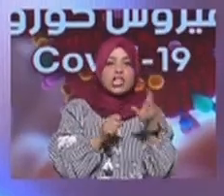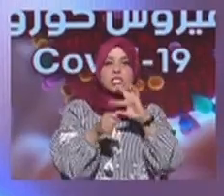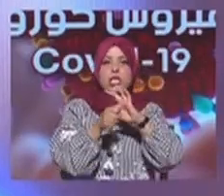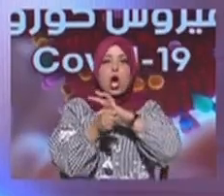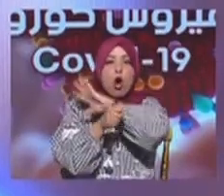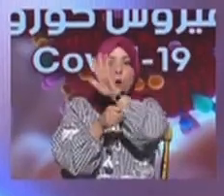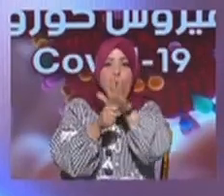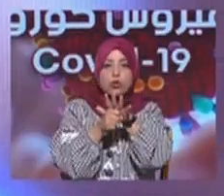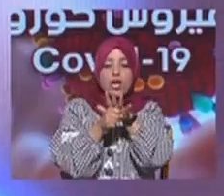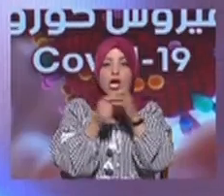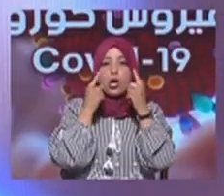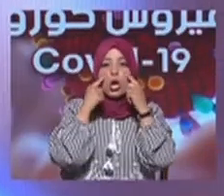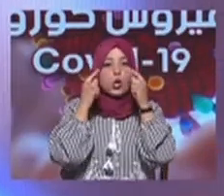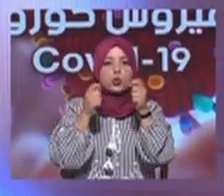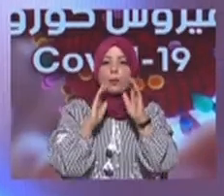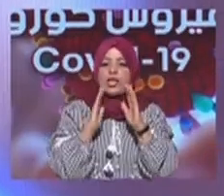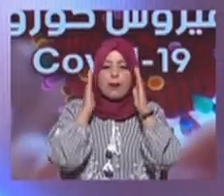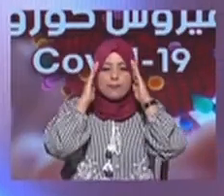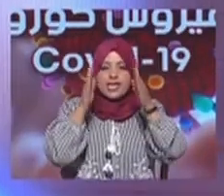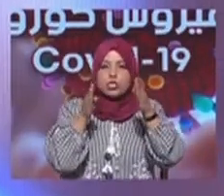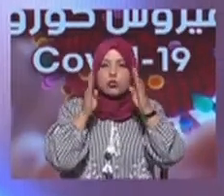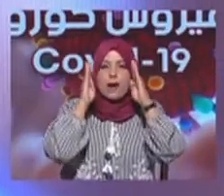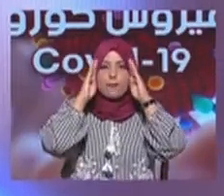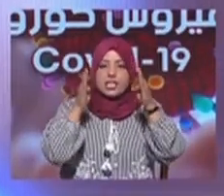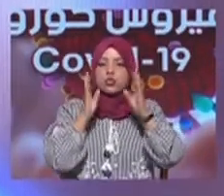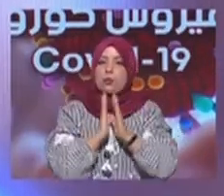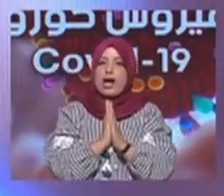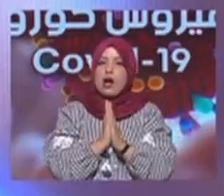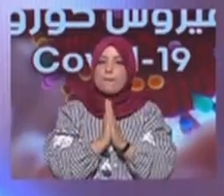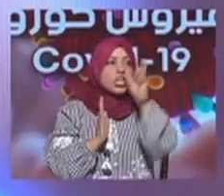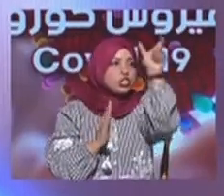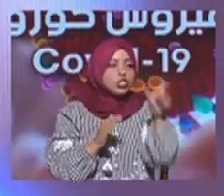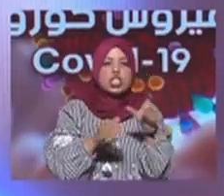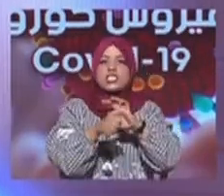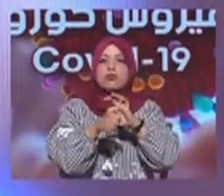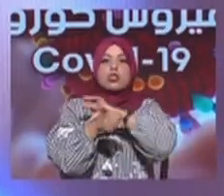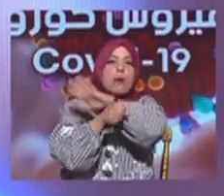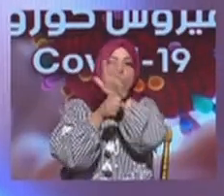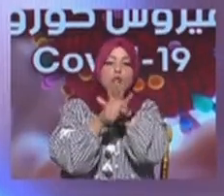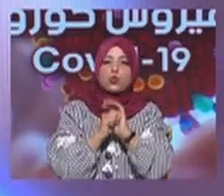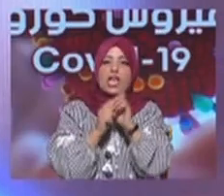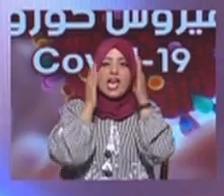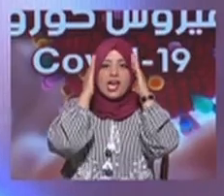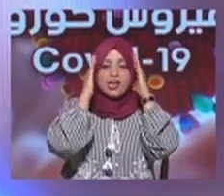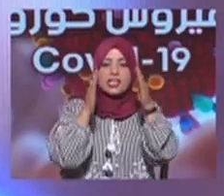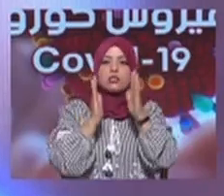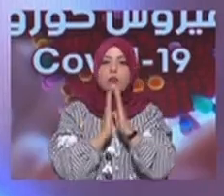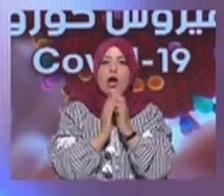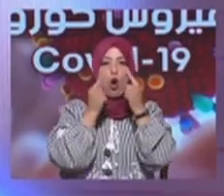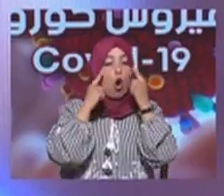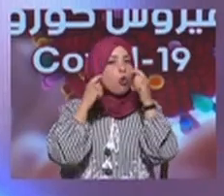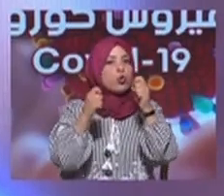للفيروس والتيست رابيد انتيجينيك مش باش يلقاهم. لي زونتيكور معناتها